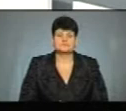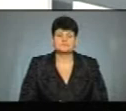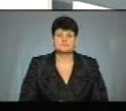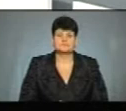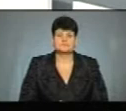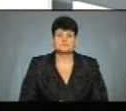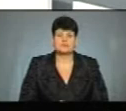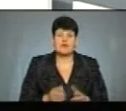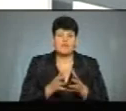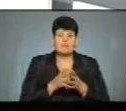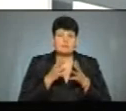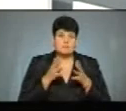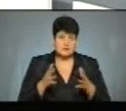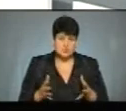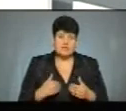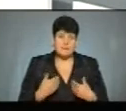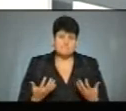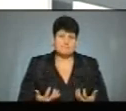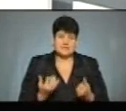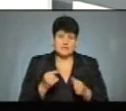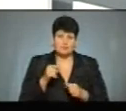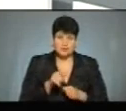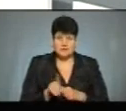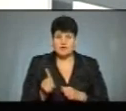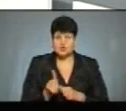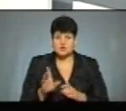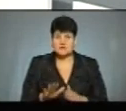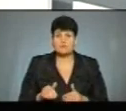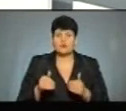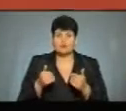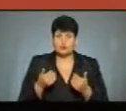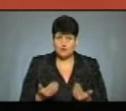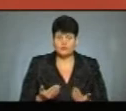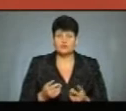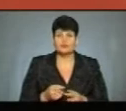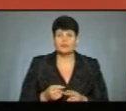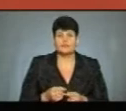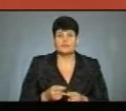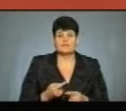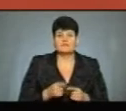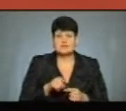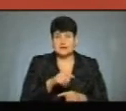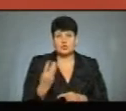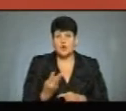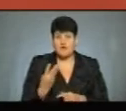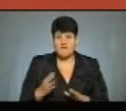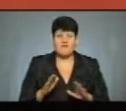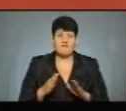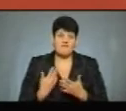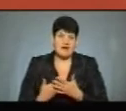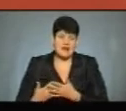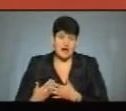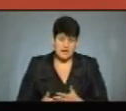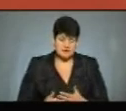В більшості, в переважній своїй, я підтримую те, що запропоновано в цих двох варіантах, тому що ми про це говорили, я на багатьох ефірах